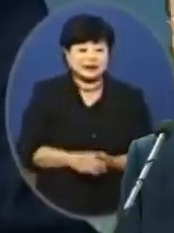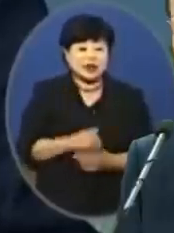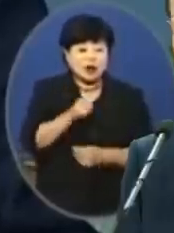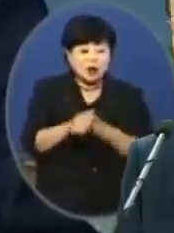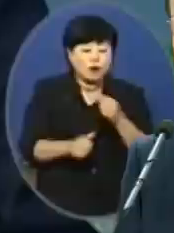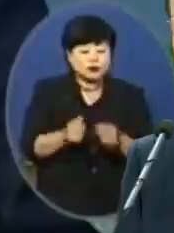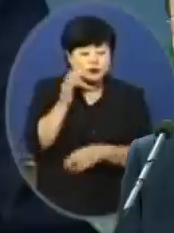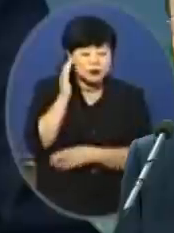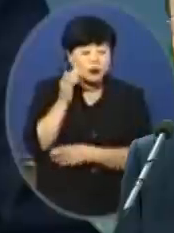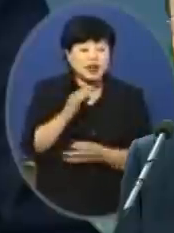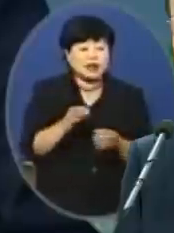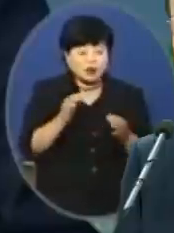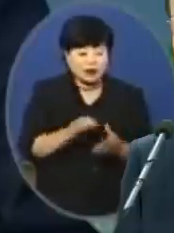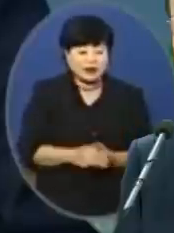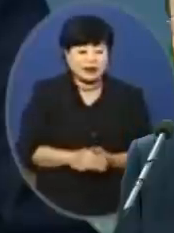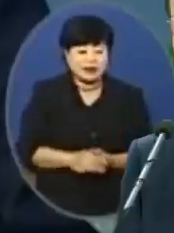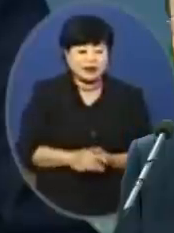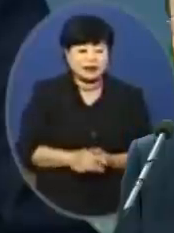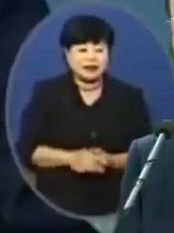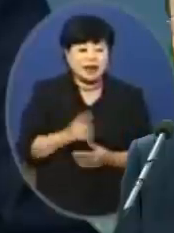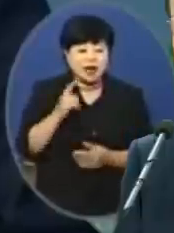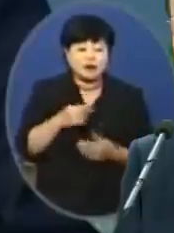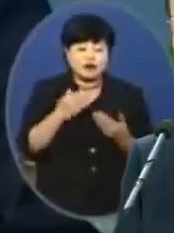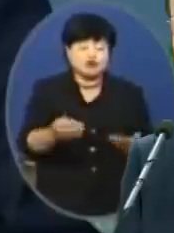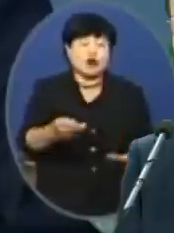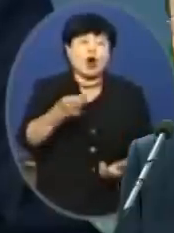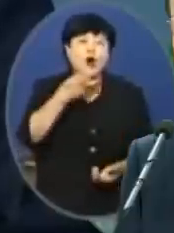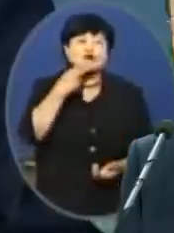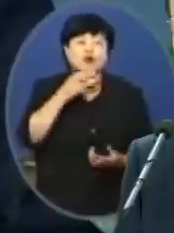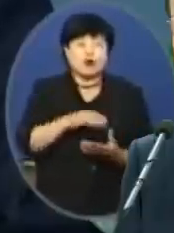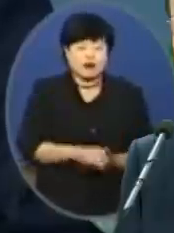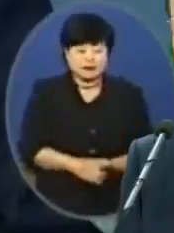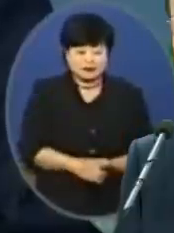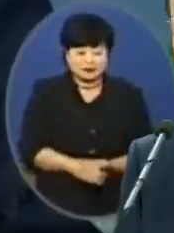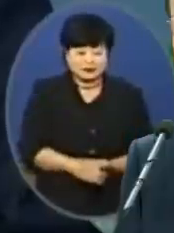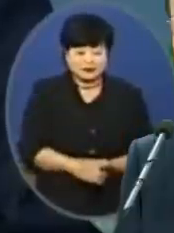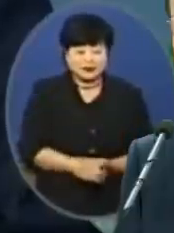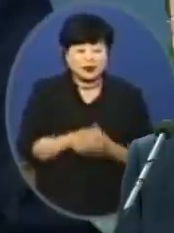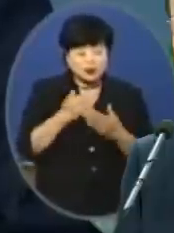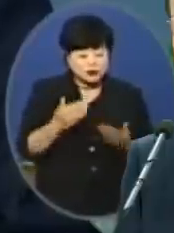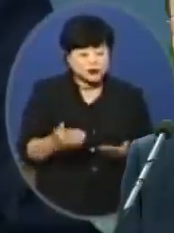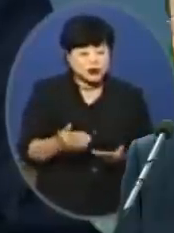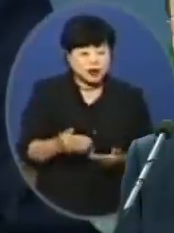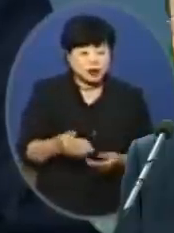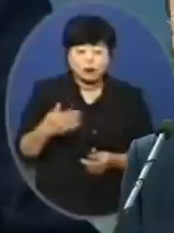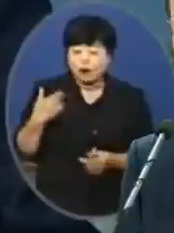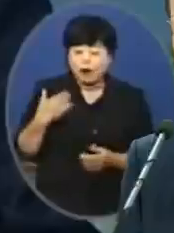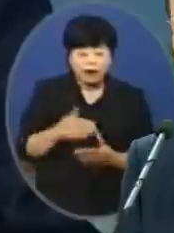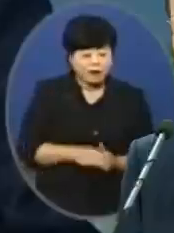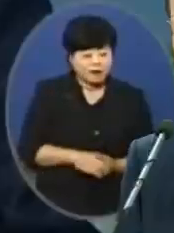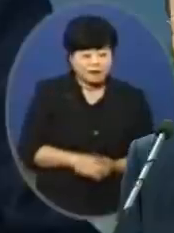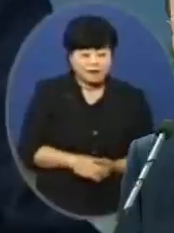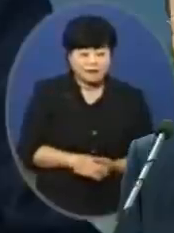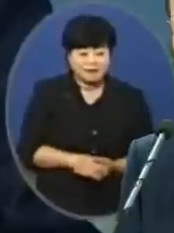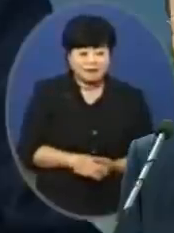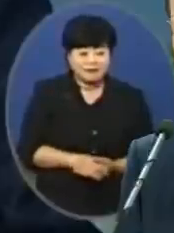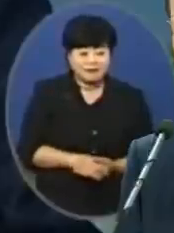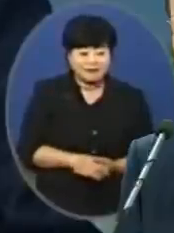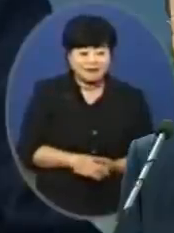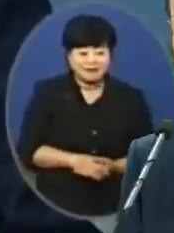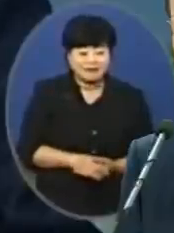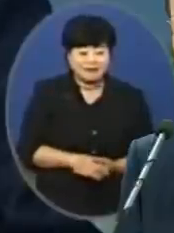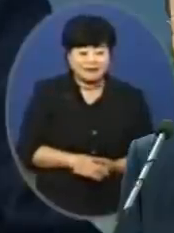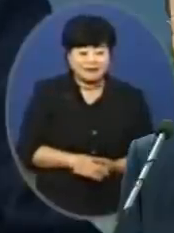50년 목회 동안에 한 번도 휴가를 가본 적이 없으니까 휴가를 어떻게 가는지 몰라요.